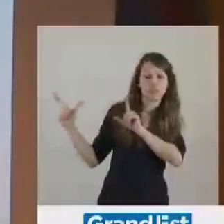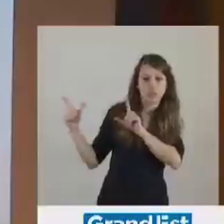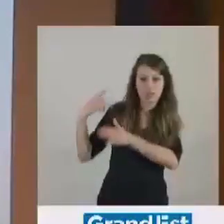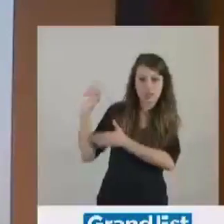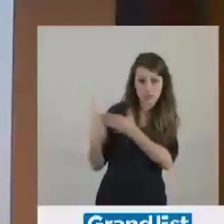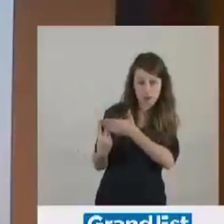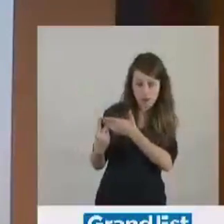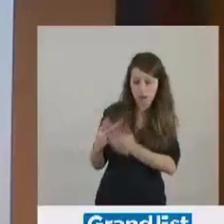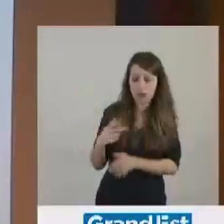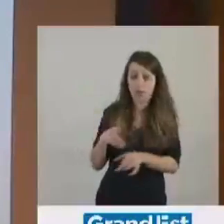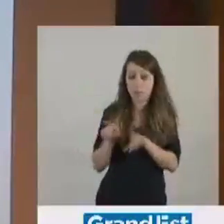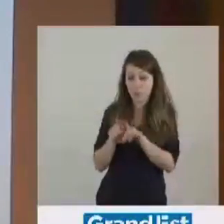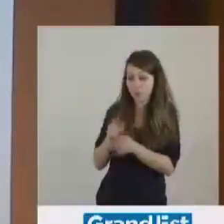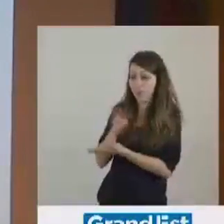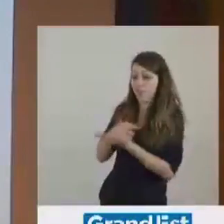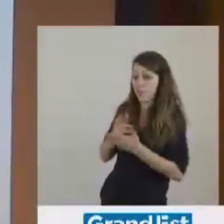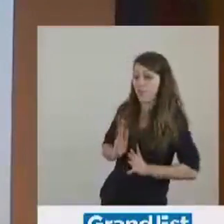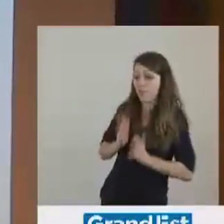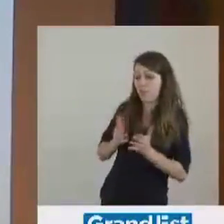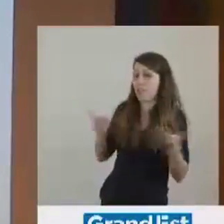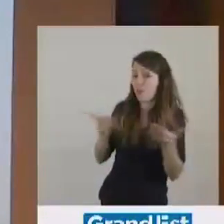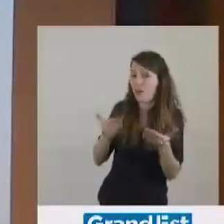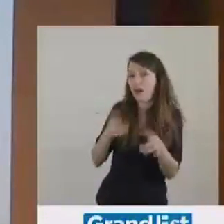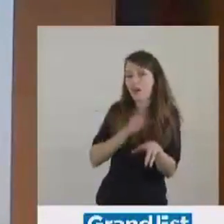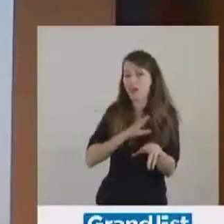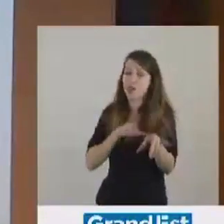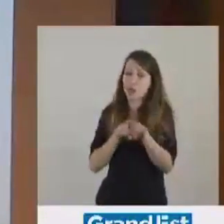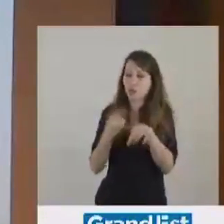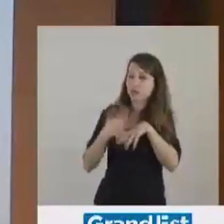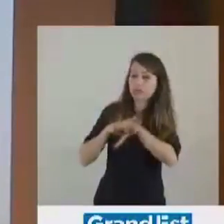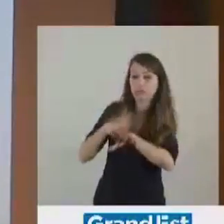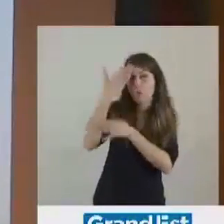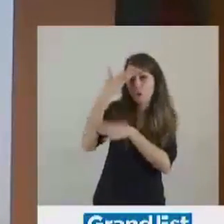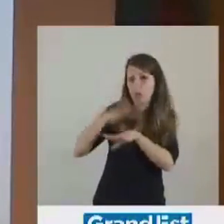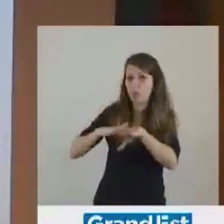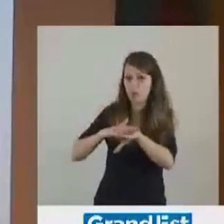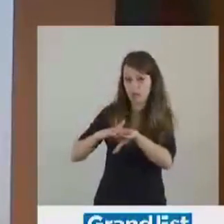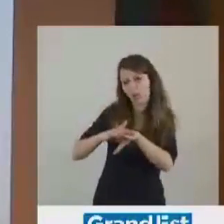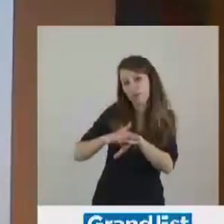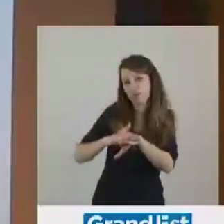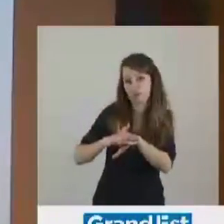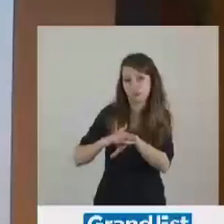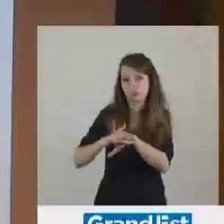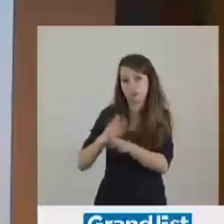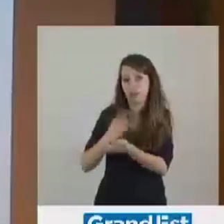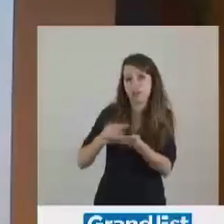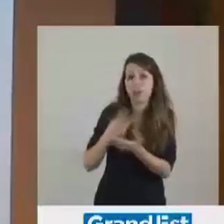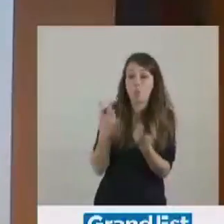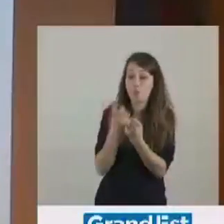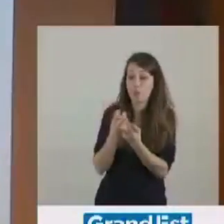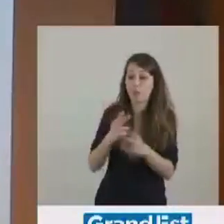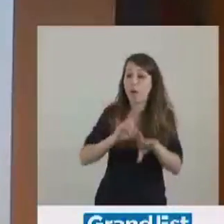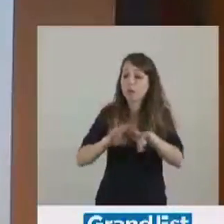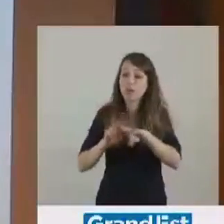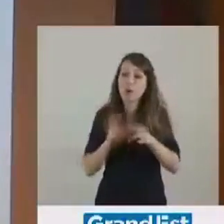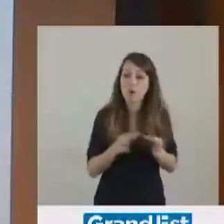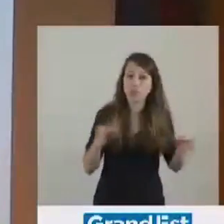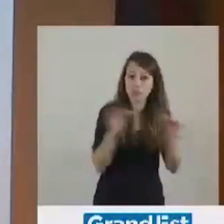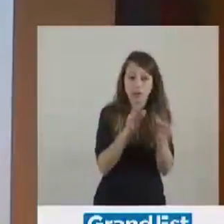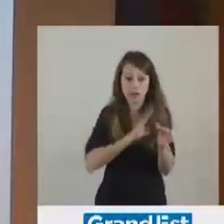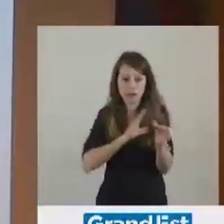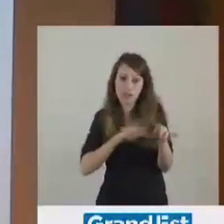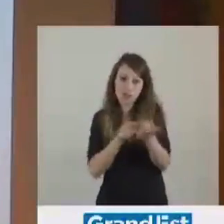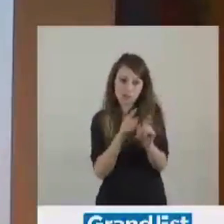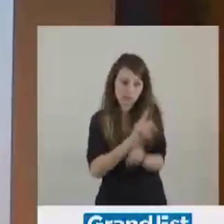s'exerce également à travers les autres politiques régionales, telles que l'aménagement du territoire, avec l'implantation d'énergies renouvelables, ou la